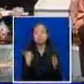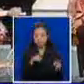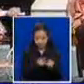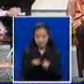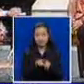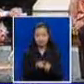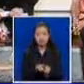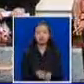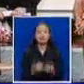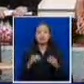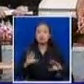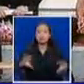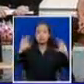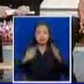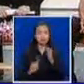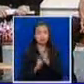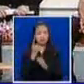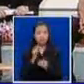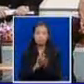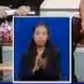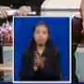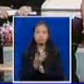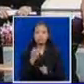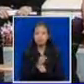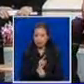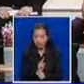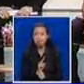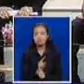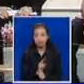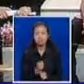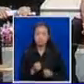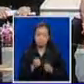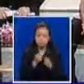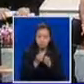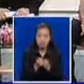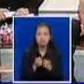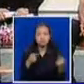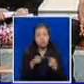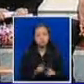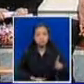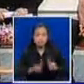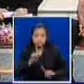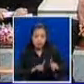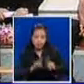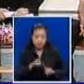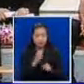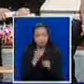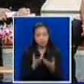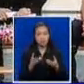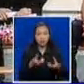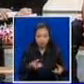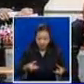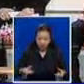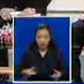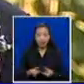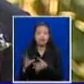ปรับไปก็คือว่าเราจะพยายามเอาเรื่องของแนวการประเมินหรือการทำผลงานเนี่ยที่อิงกับการเรียนการสอน